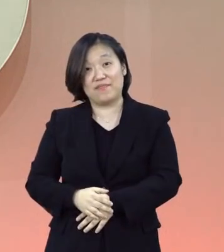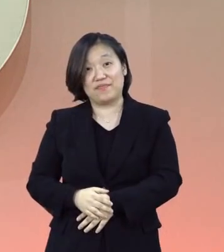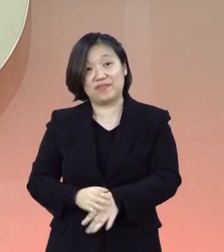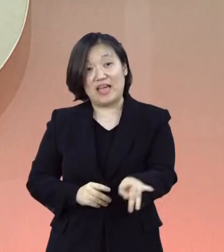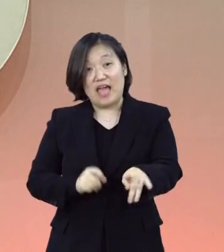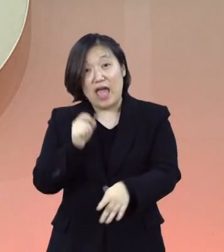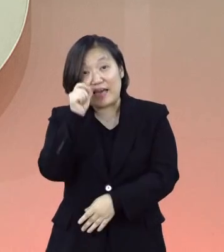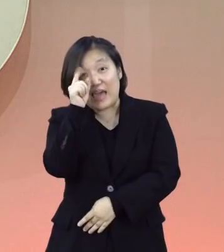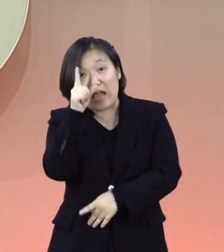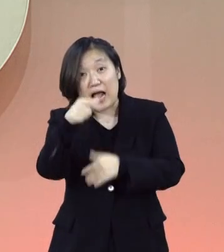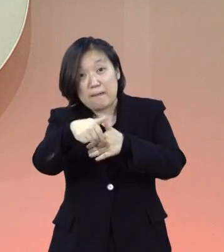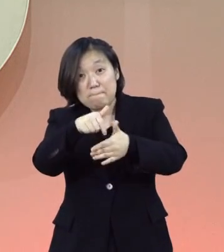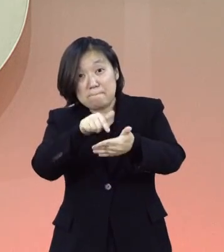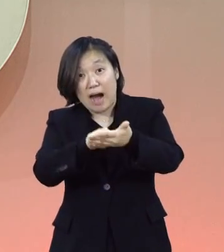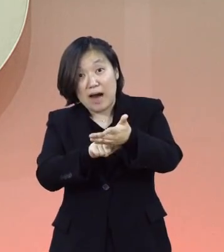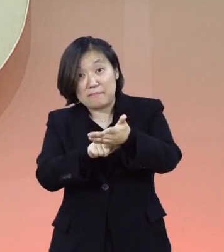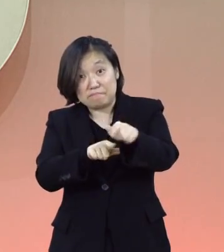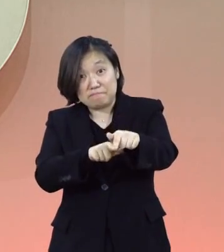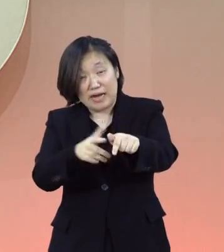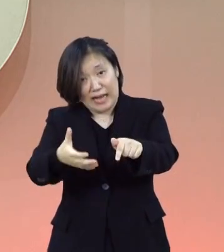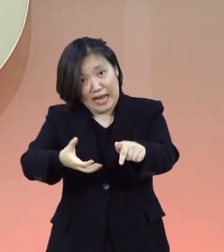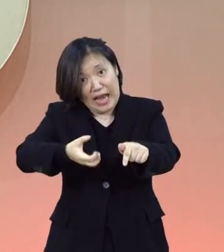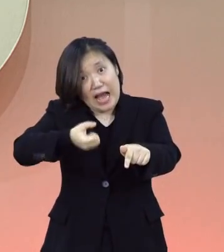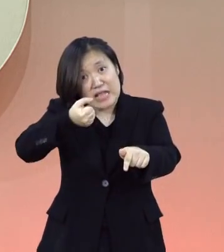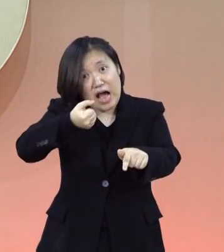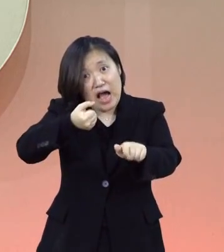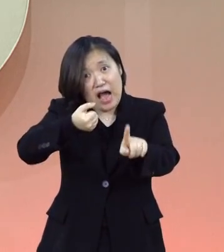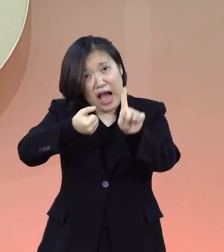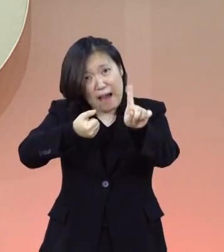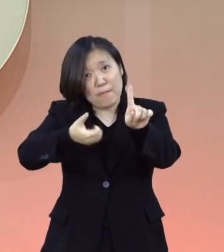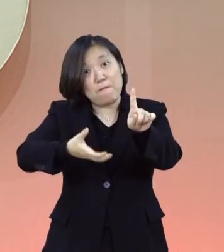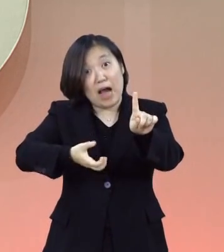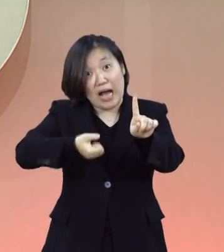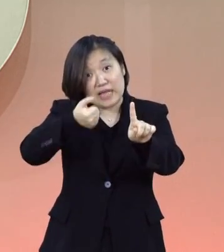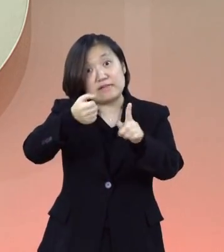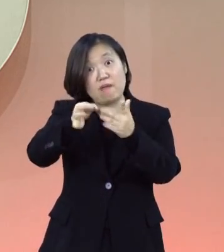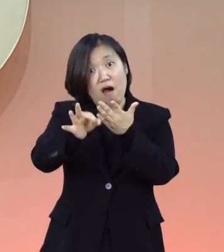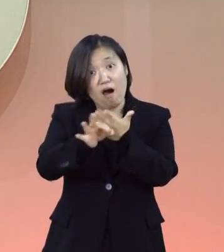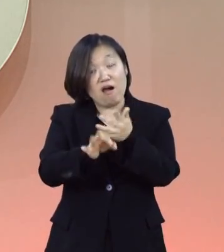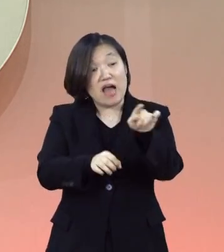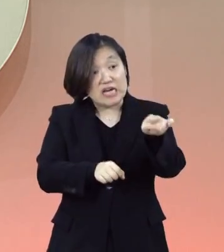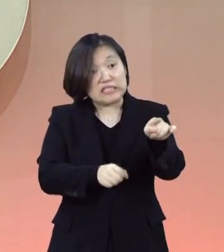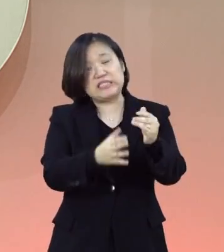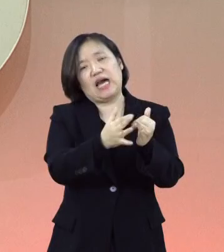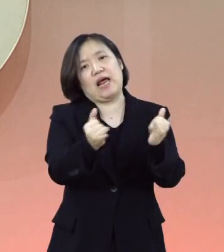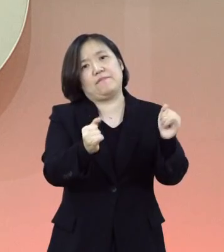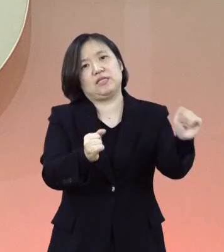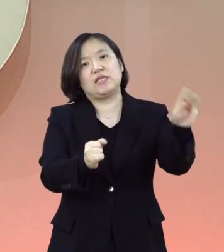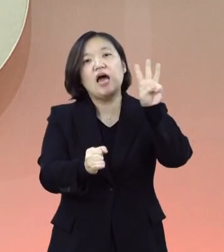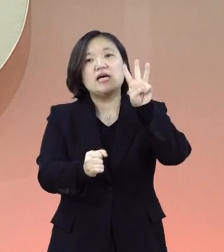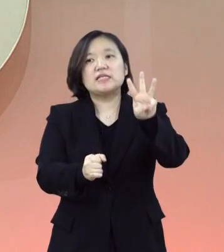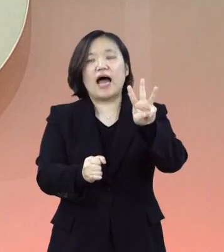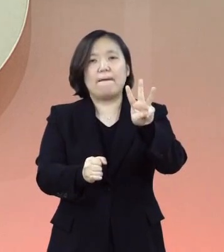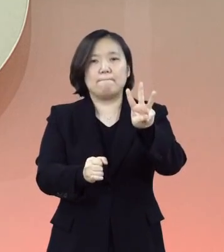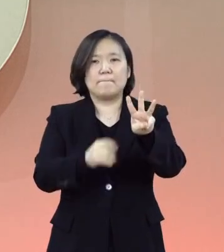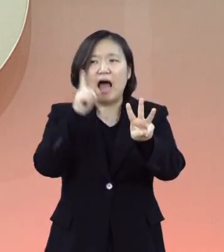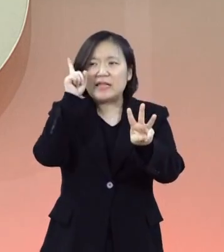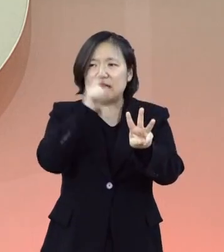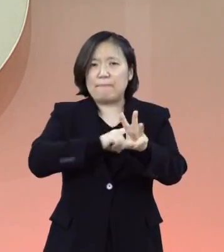한 번만이라도 제대로 일으키면 그 중생은 절대 사막도에 떨어지지